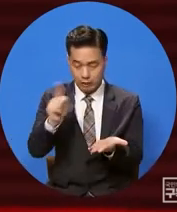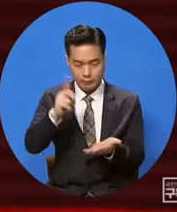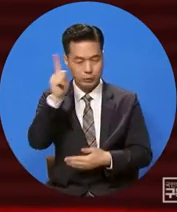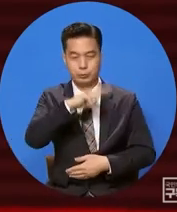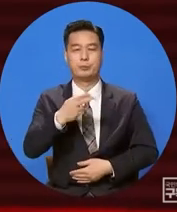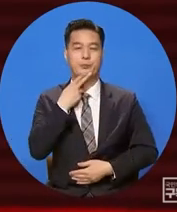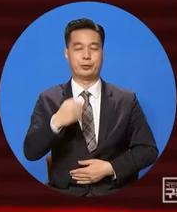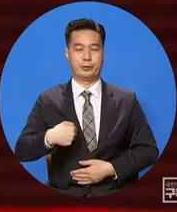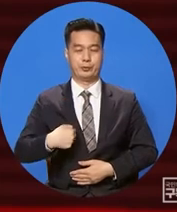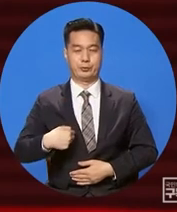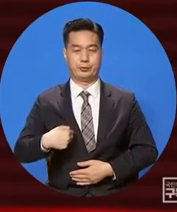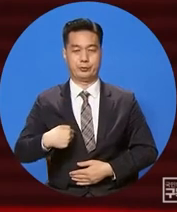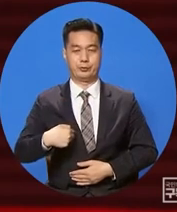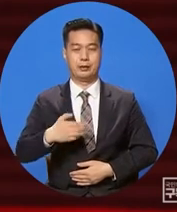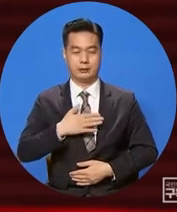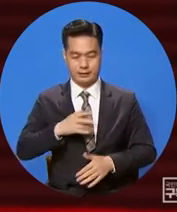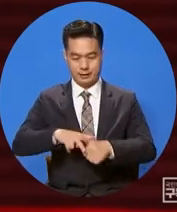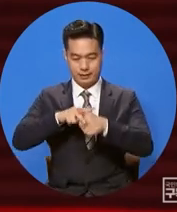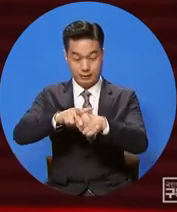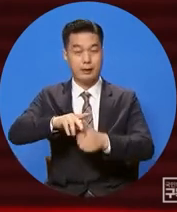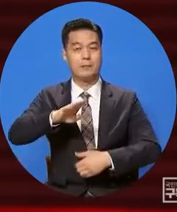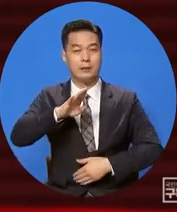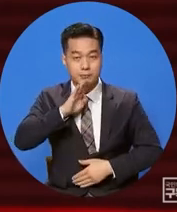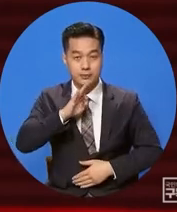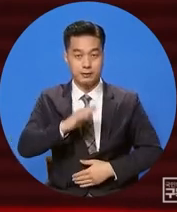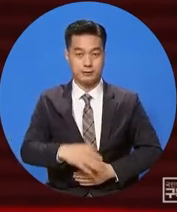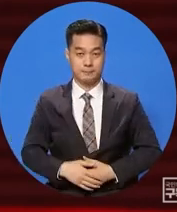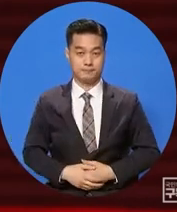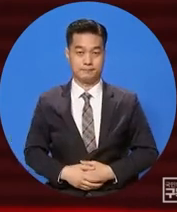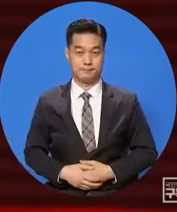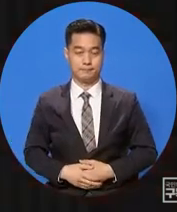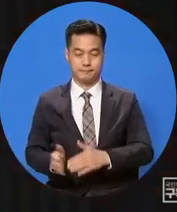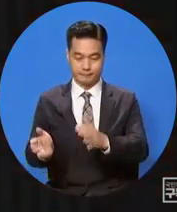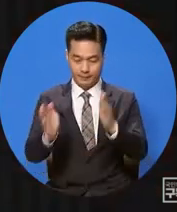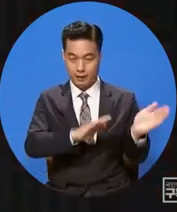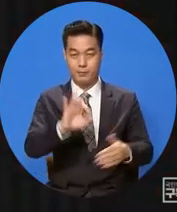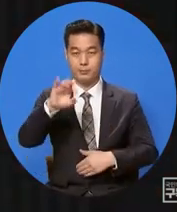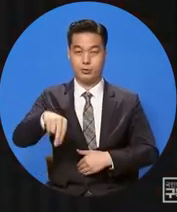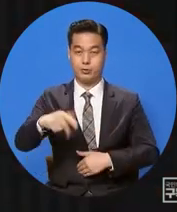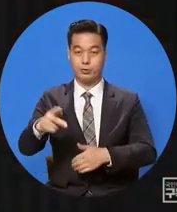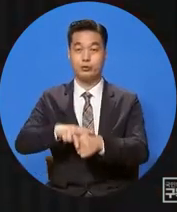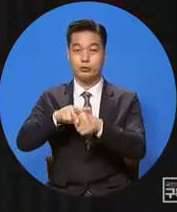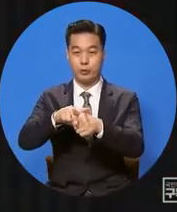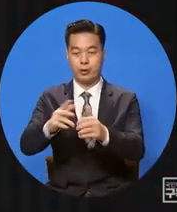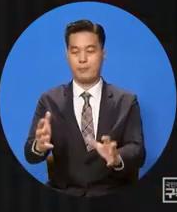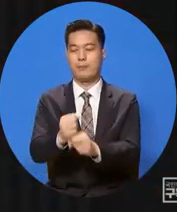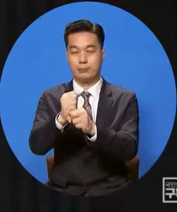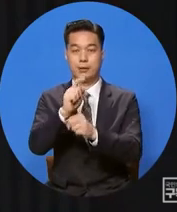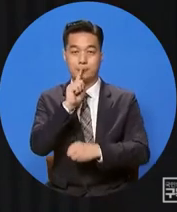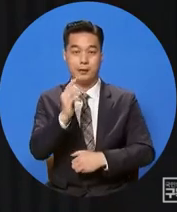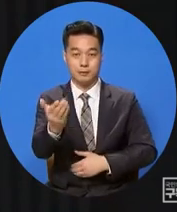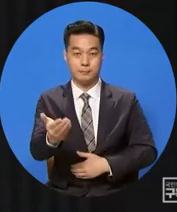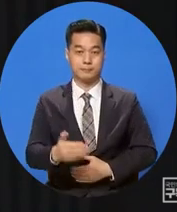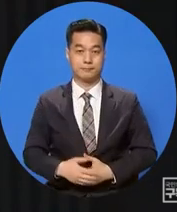흠이 없습니다. 홍준표가 나가는 게 옳습니다. 네, 다음은 윤석열 후보의 마무리 발언 20초